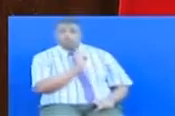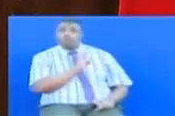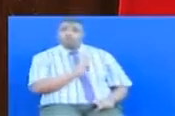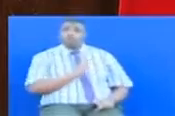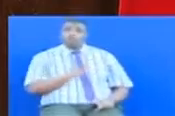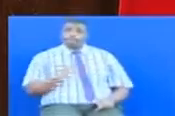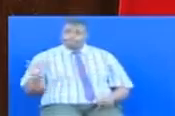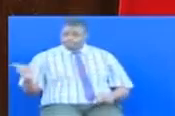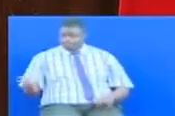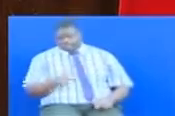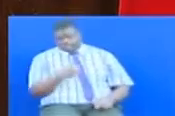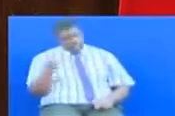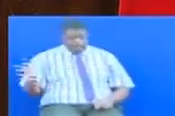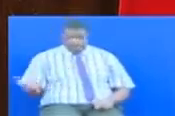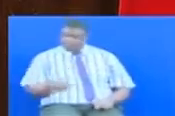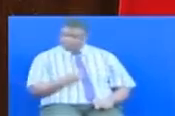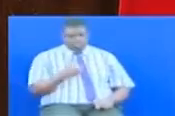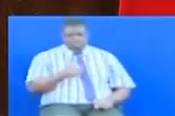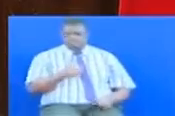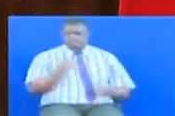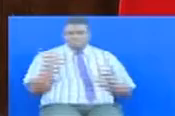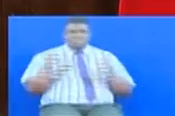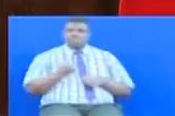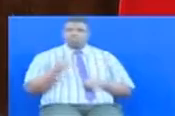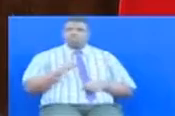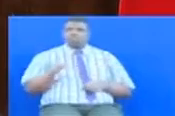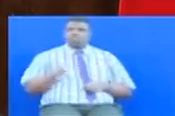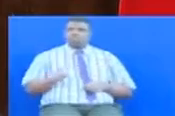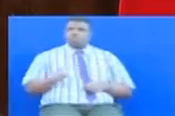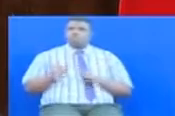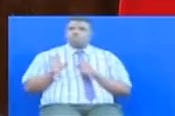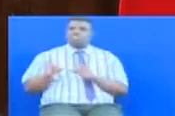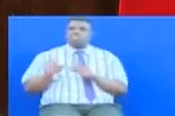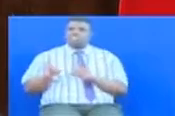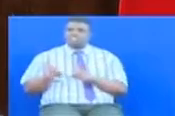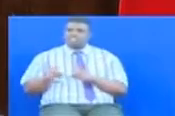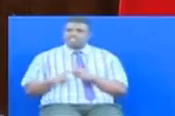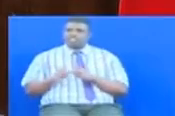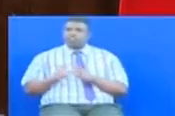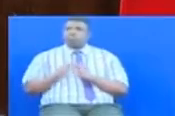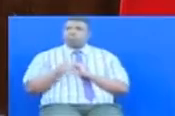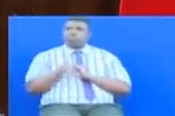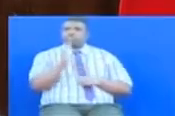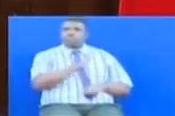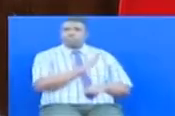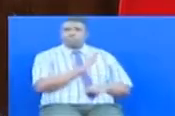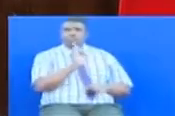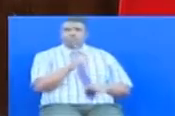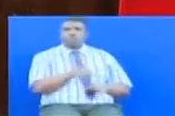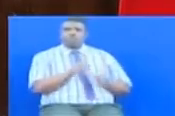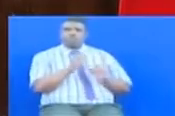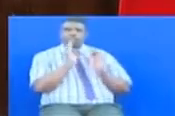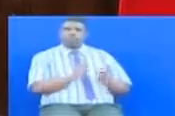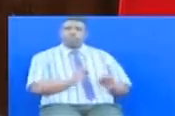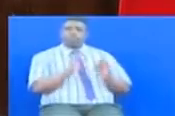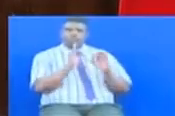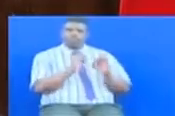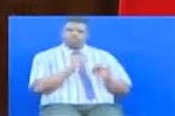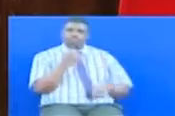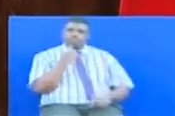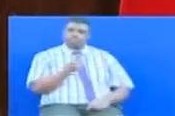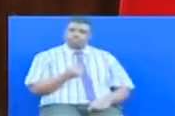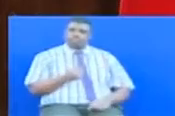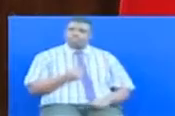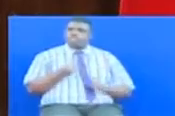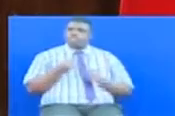pitapita hainipi shida sana, na wathibitishia kwamba mwakilishi wao niko vizuri sana, na wanasema kelele